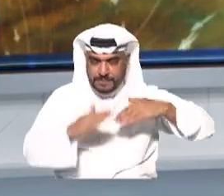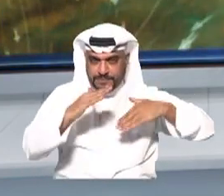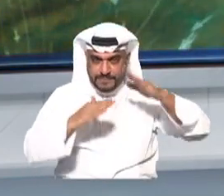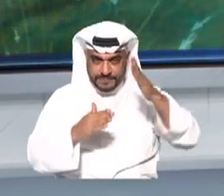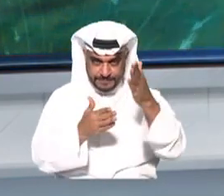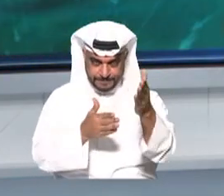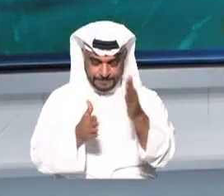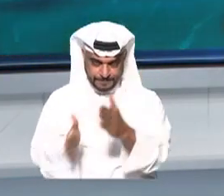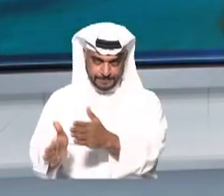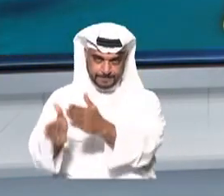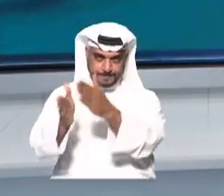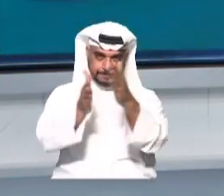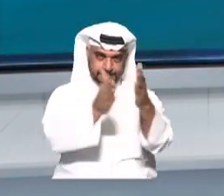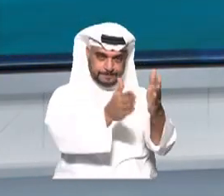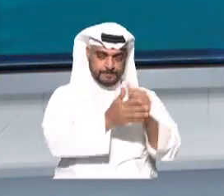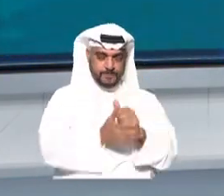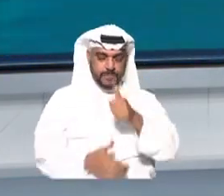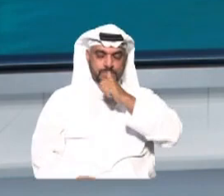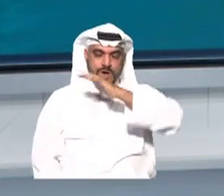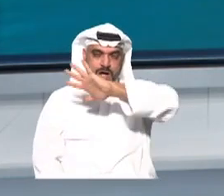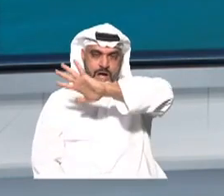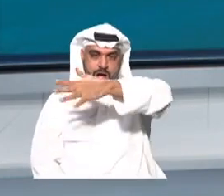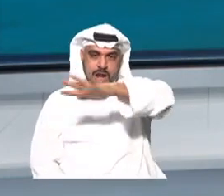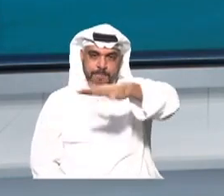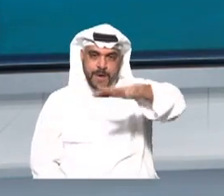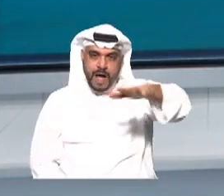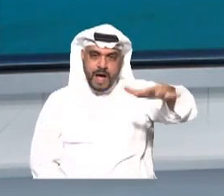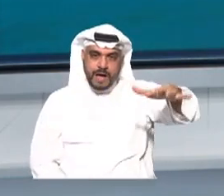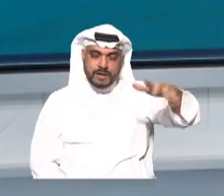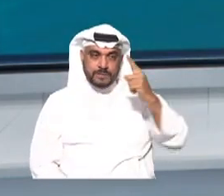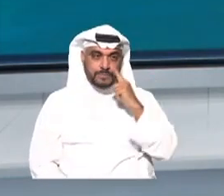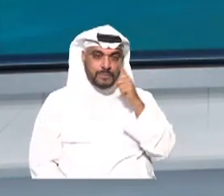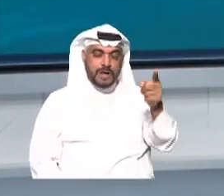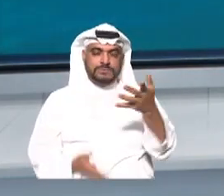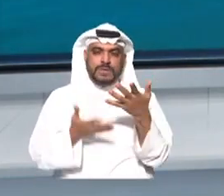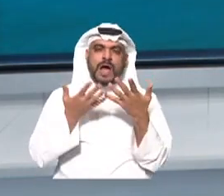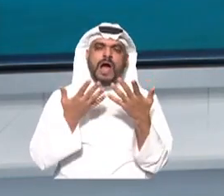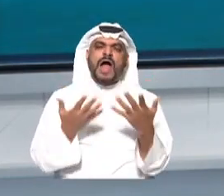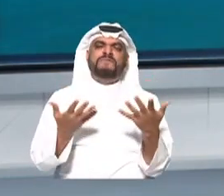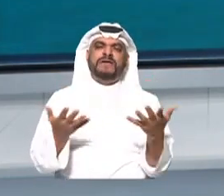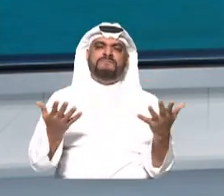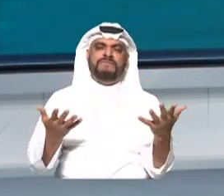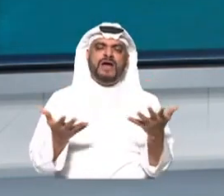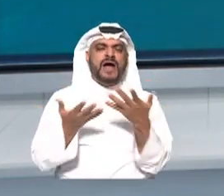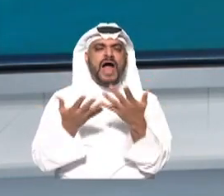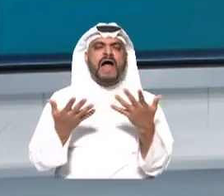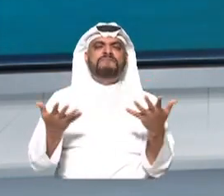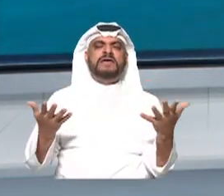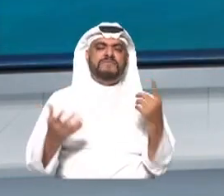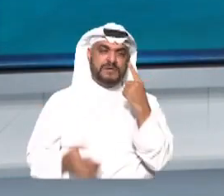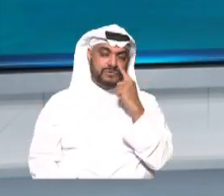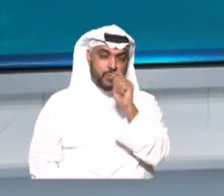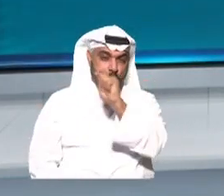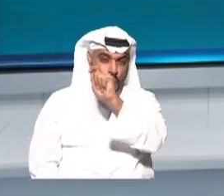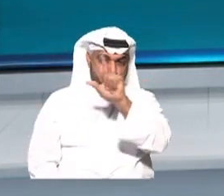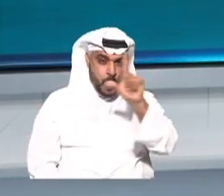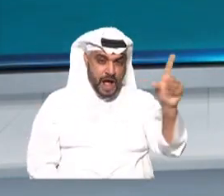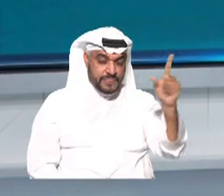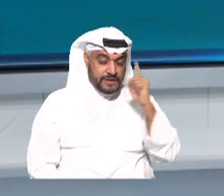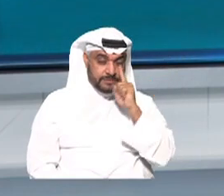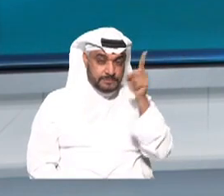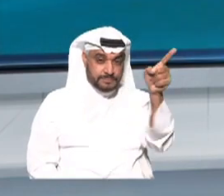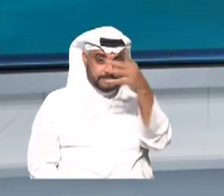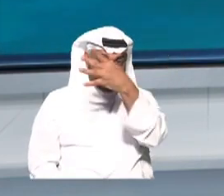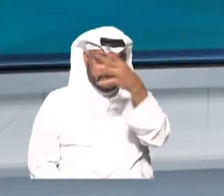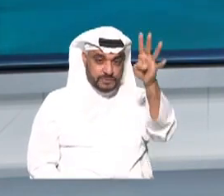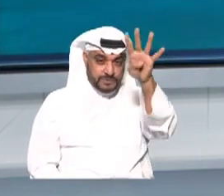المعدلات المسجلة. البحر خلال نهار يوم الغد راح يكون خفيف إلى معتدل الموج، يعلو أحيانا خاصة مع هبات الهواء،